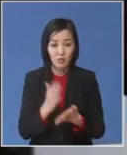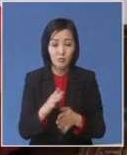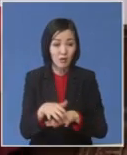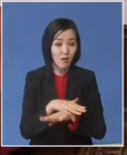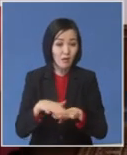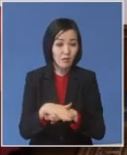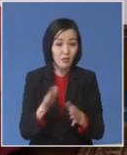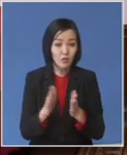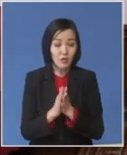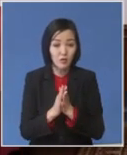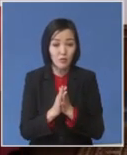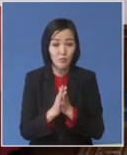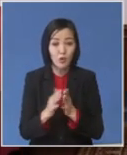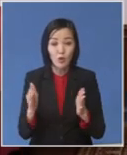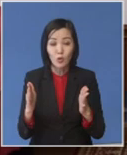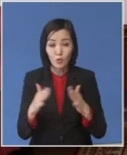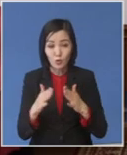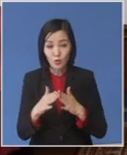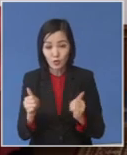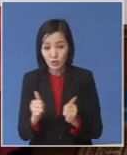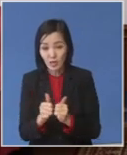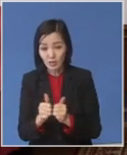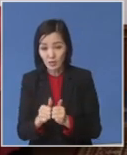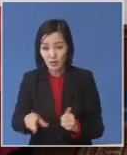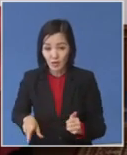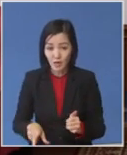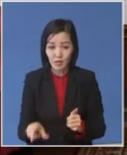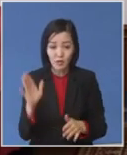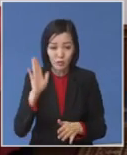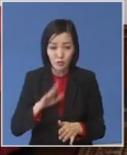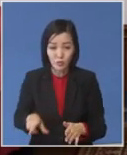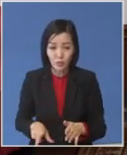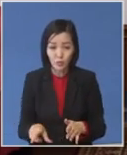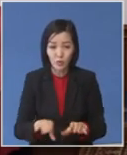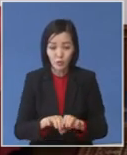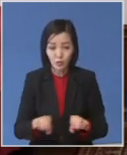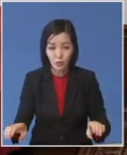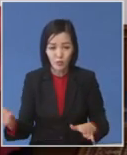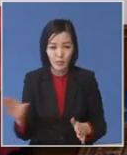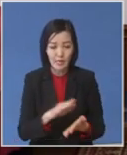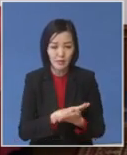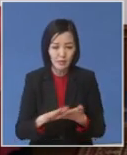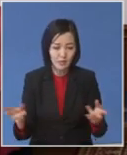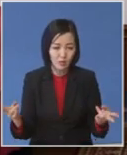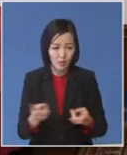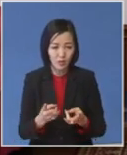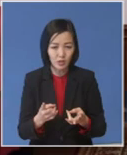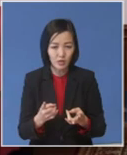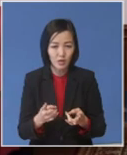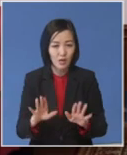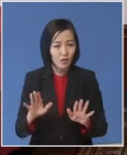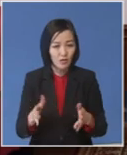ем, есігінің алдындағы барлық арық, су ағатын трубалар бәрін тазалап ұстаса, шіли